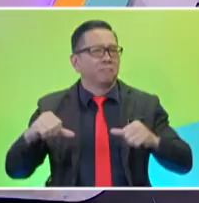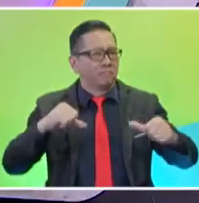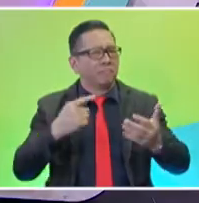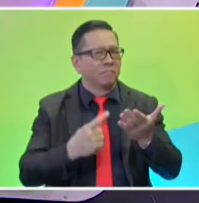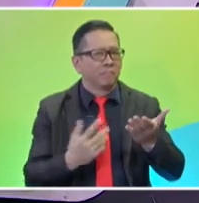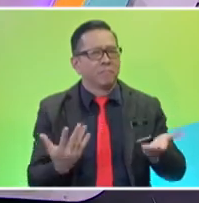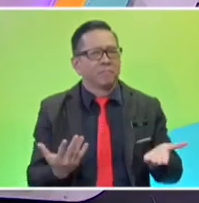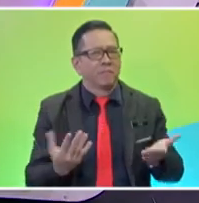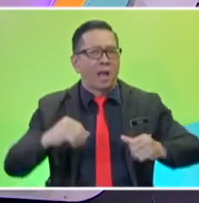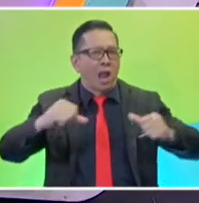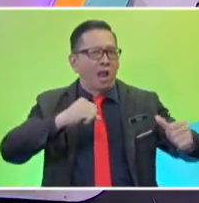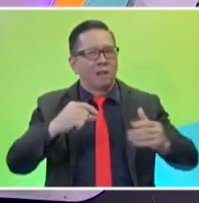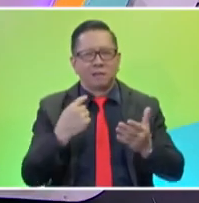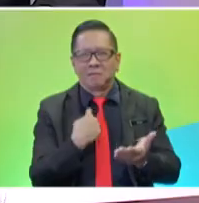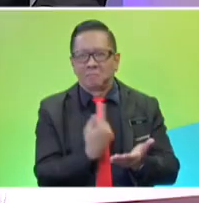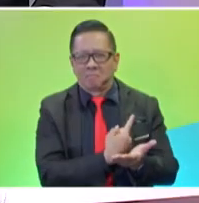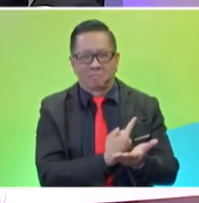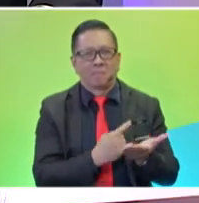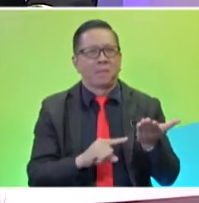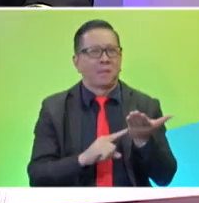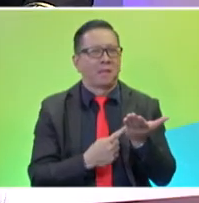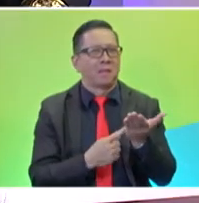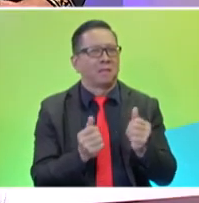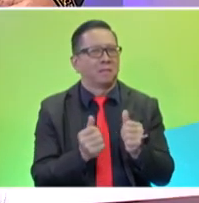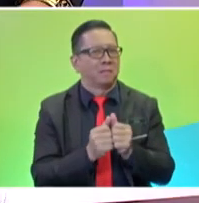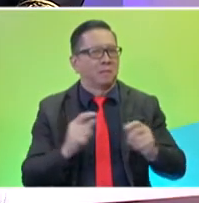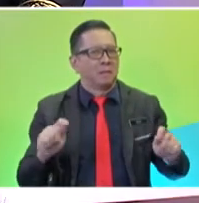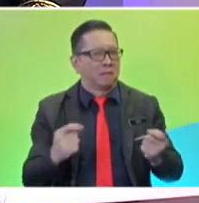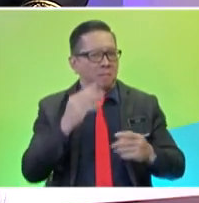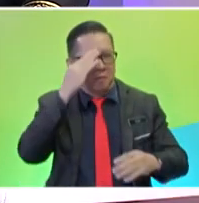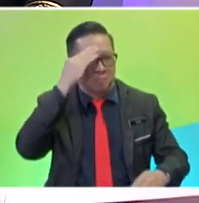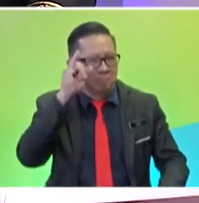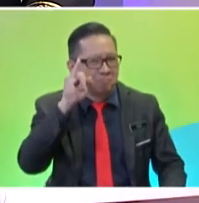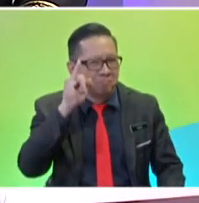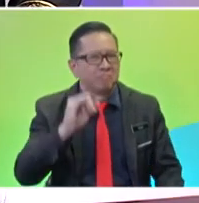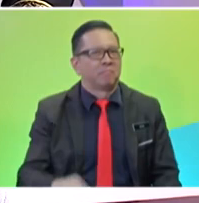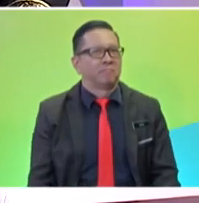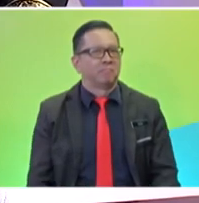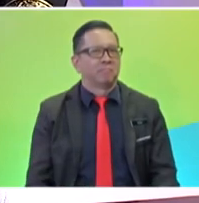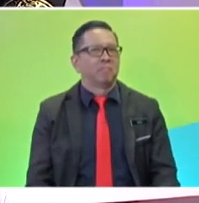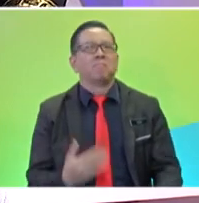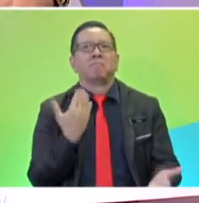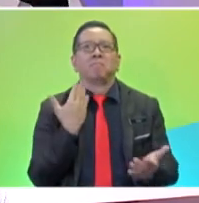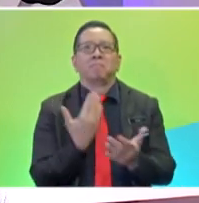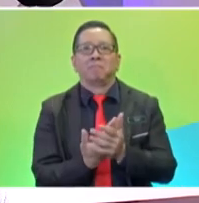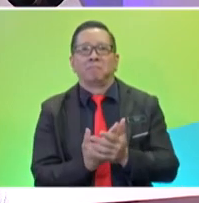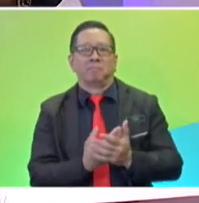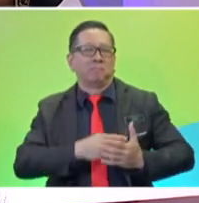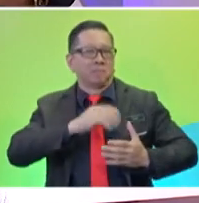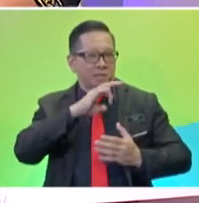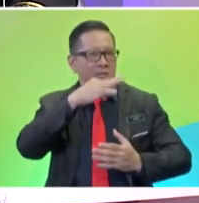activity kita untuk activity 3 yaitu bertindak bijak baik semangat